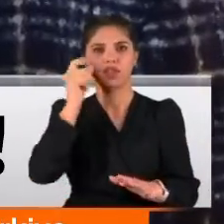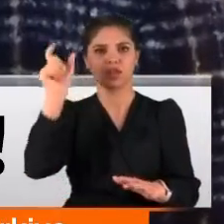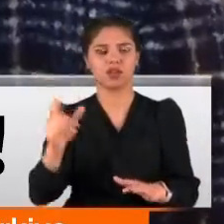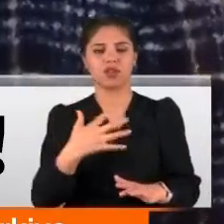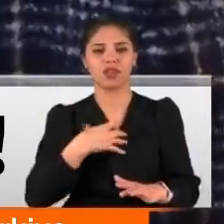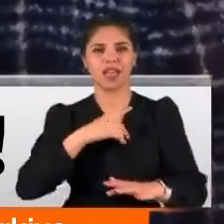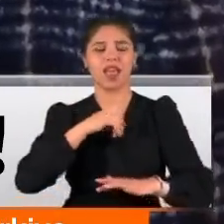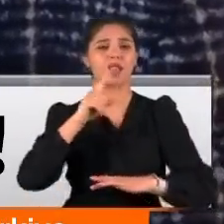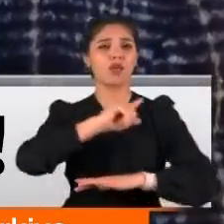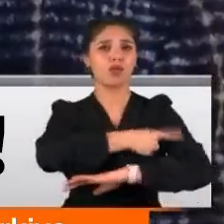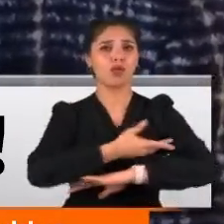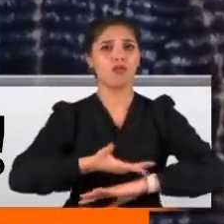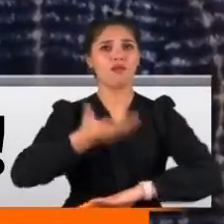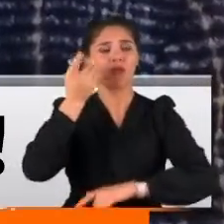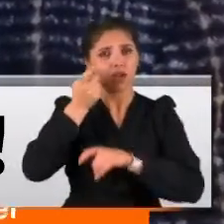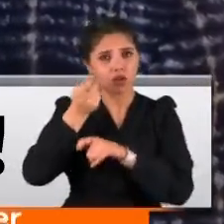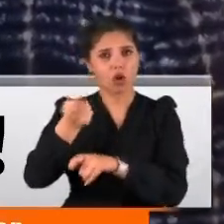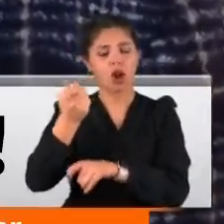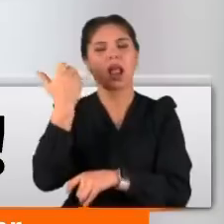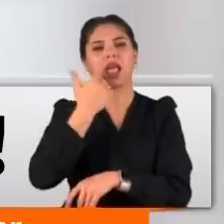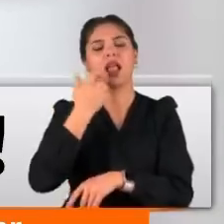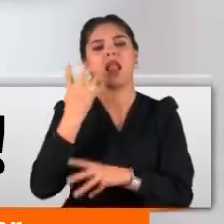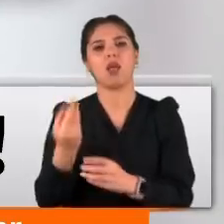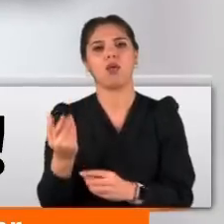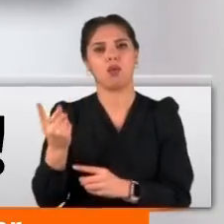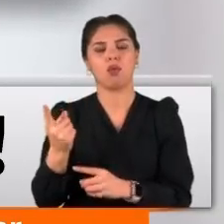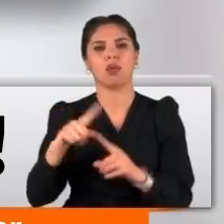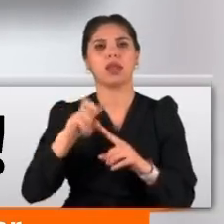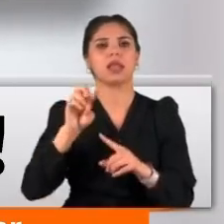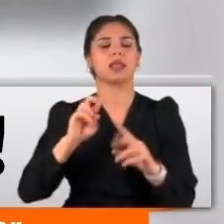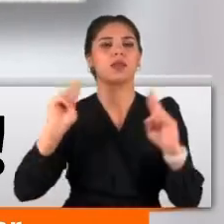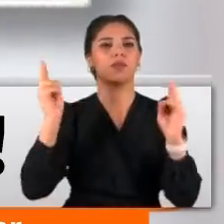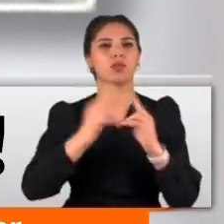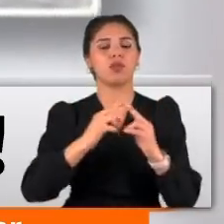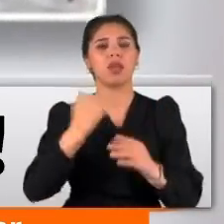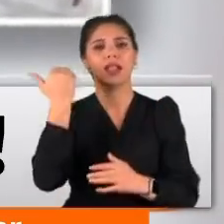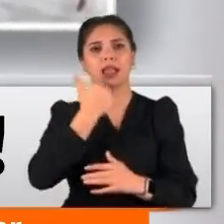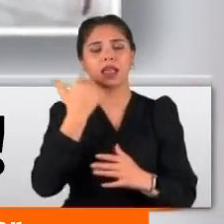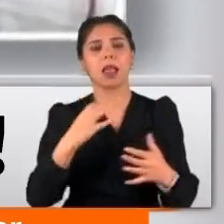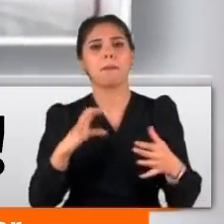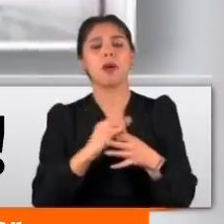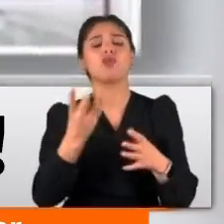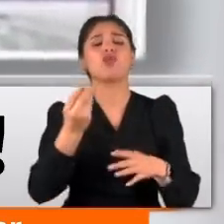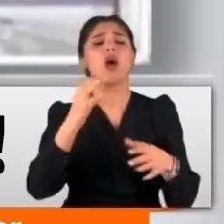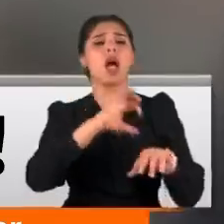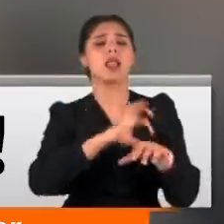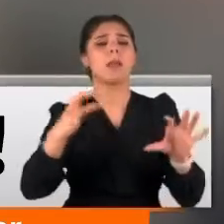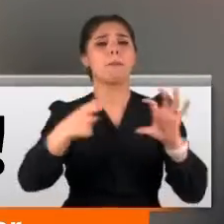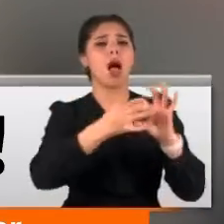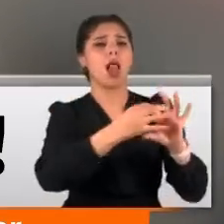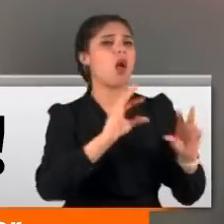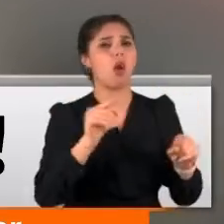gücünün üstünde bir şeye zorlanması yalana iter. Tıp dünyası yalan bağımlılığını birçok hastalıkla